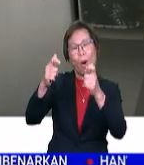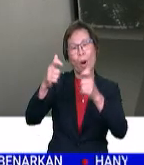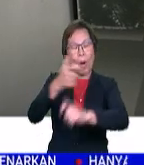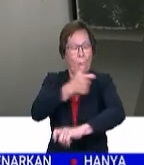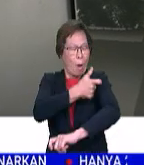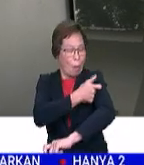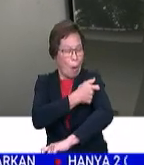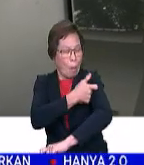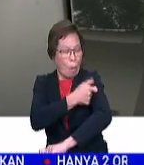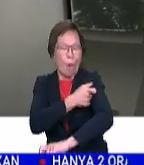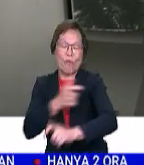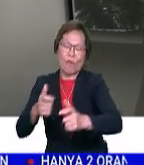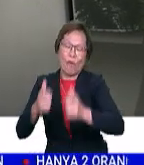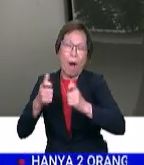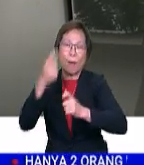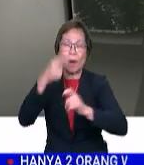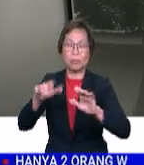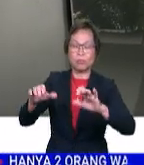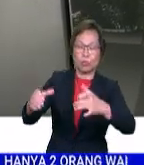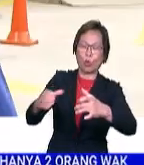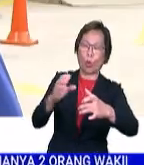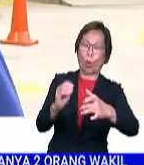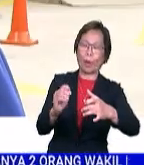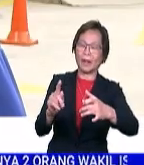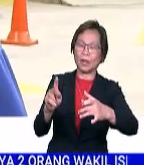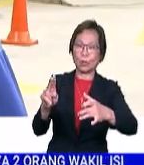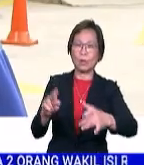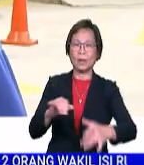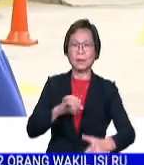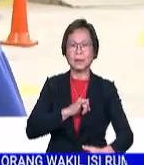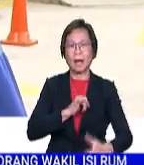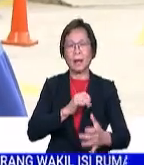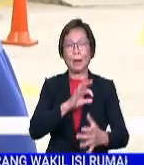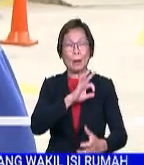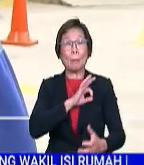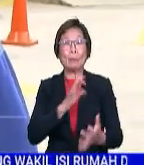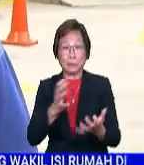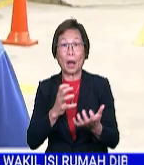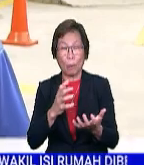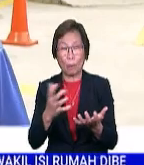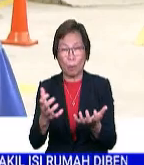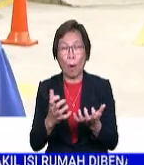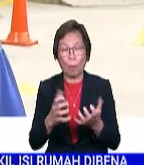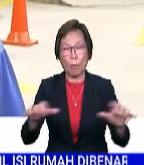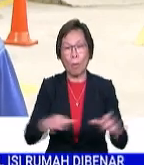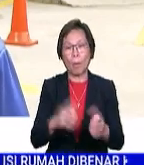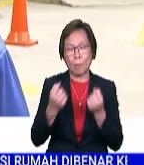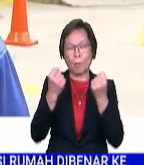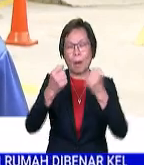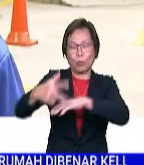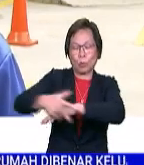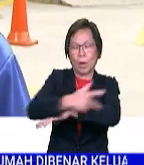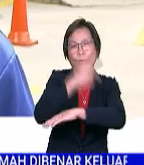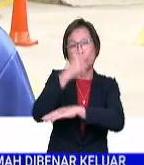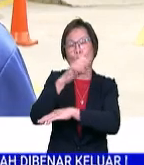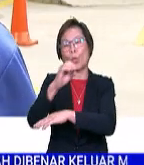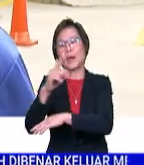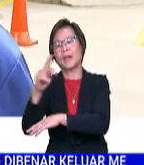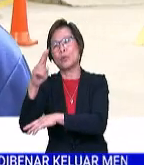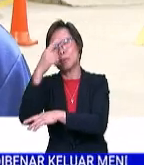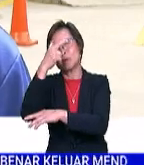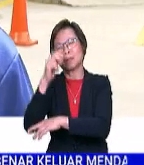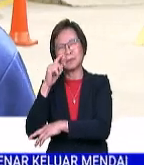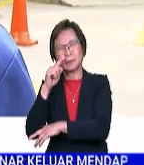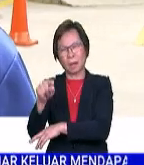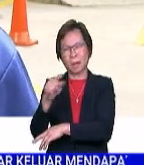proses vaksinasi bagi golongan tersebut. Saya ingin melakukan pandu lalu untuk OKU ini kerana saya